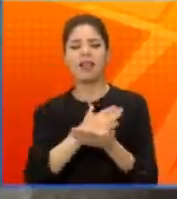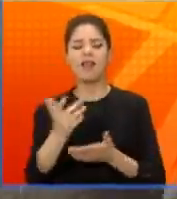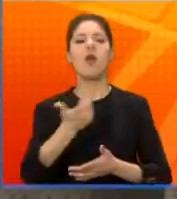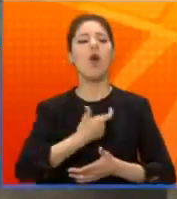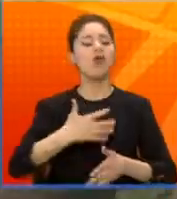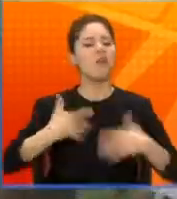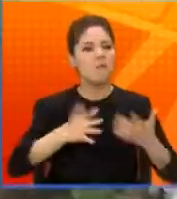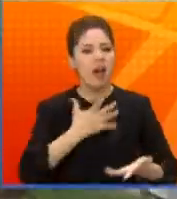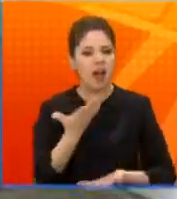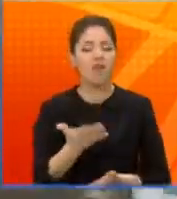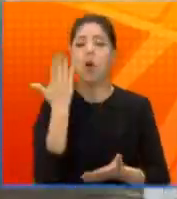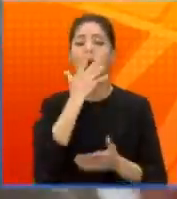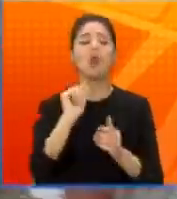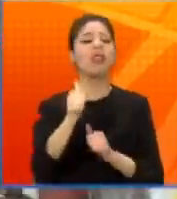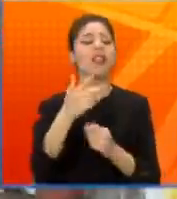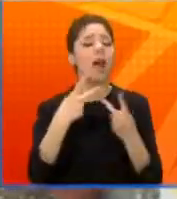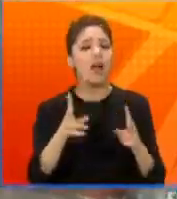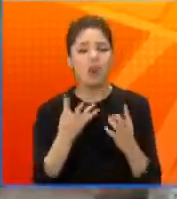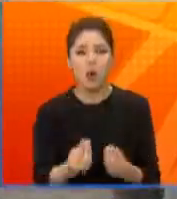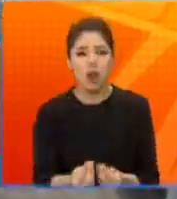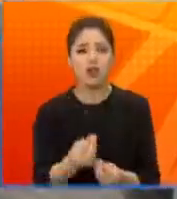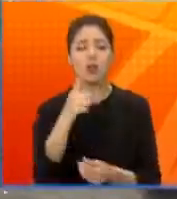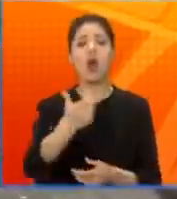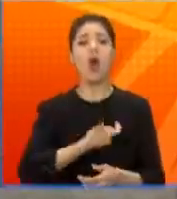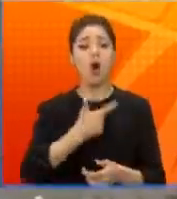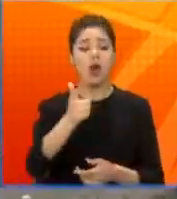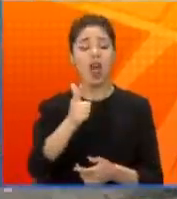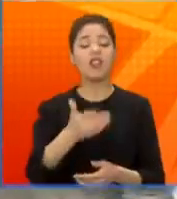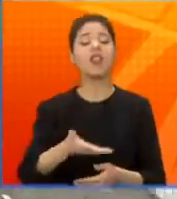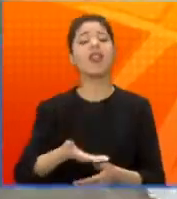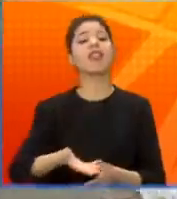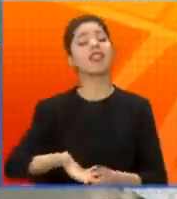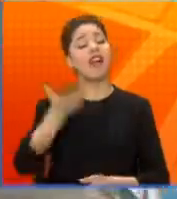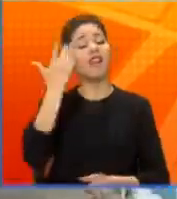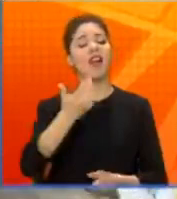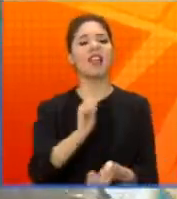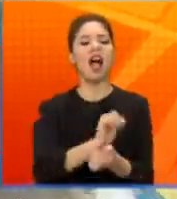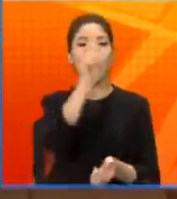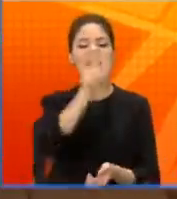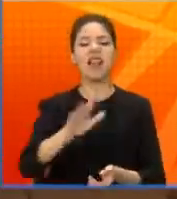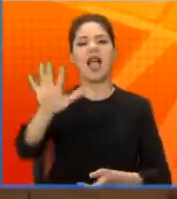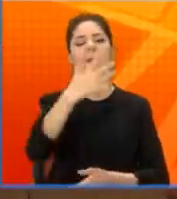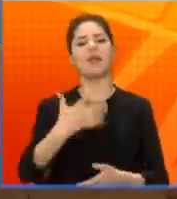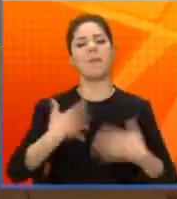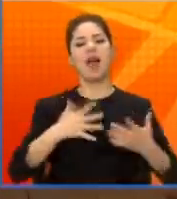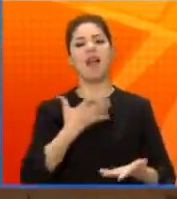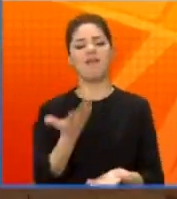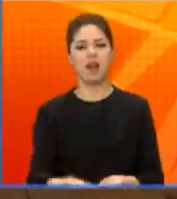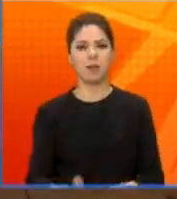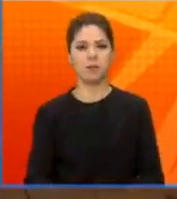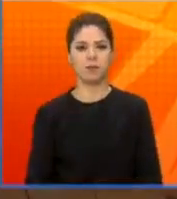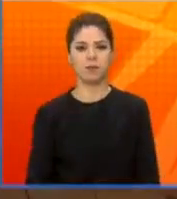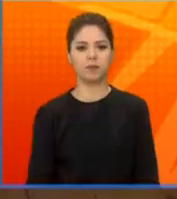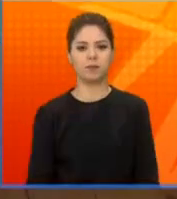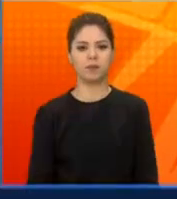ediyor, okullar ne zaman açılacak? Ama öğrencilerden çok veliler bu işi daha çok merak ediyor. Çocuklarımız